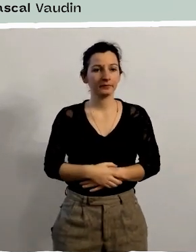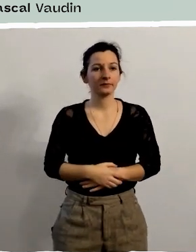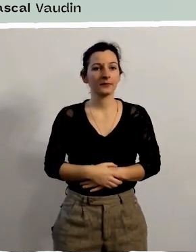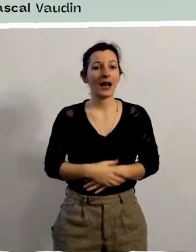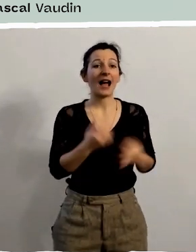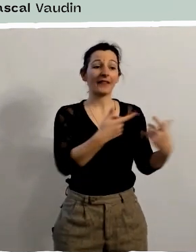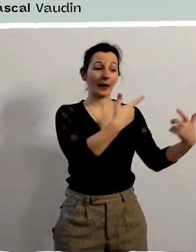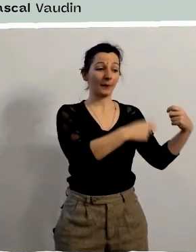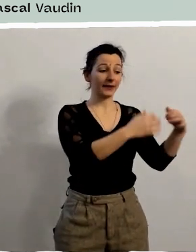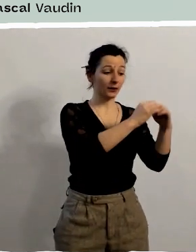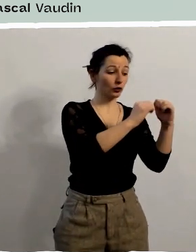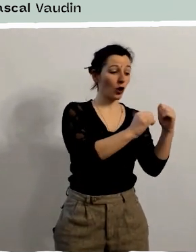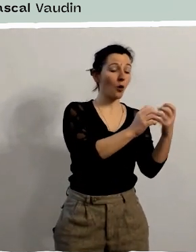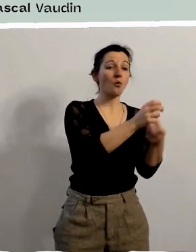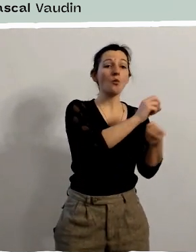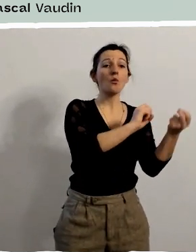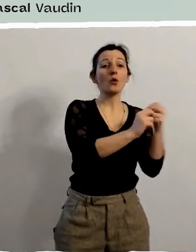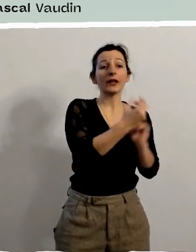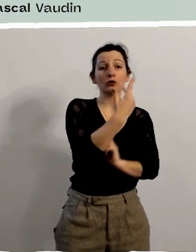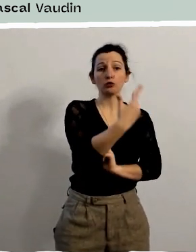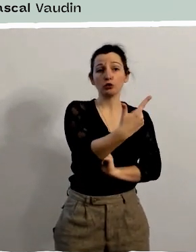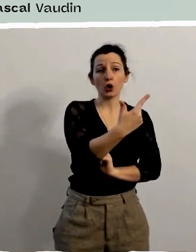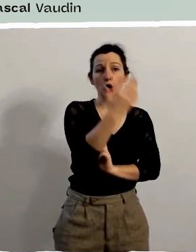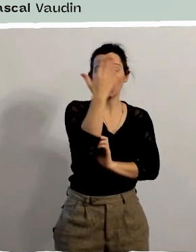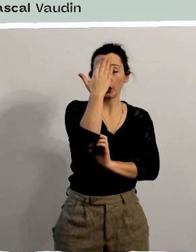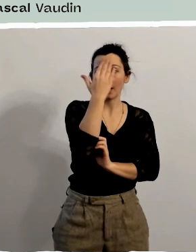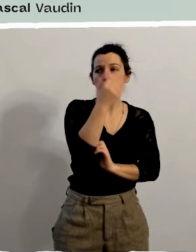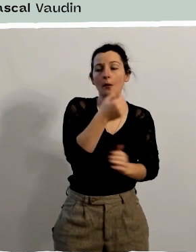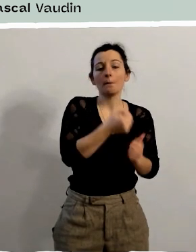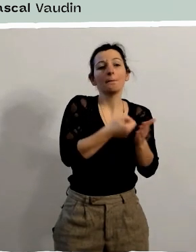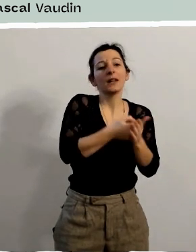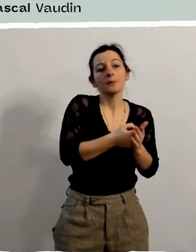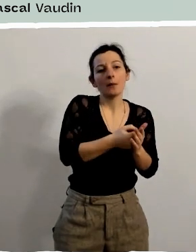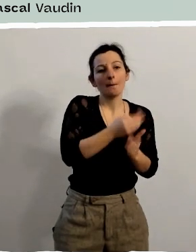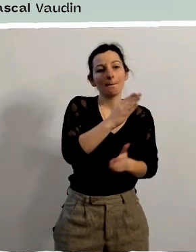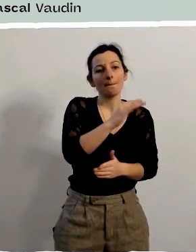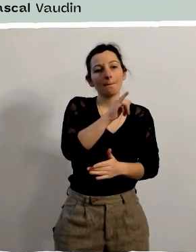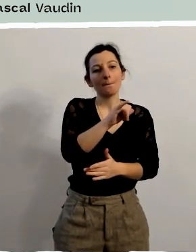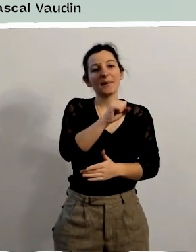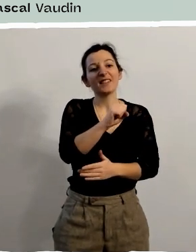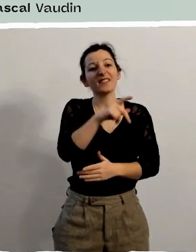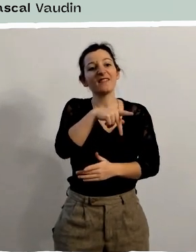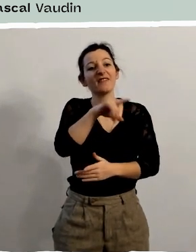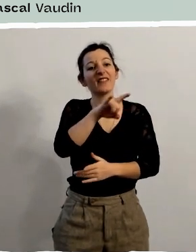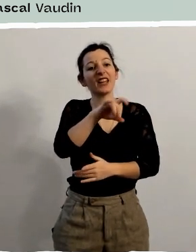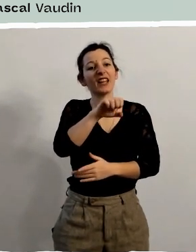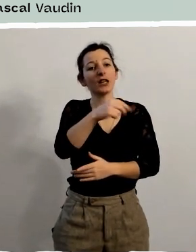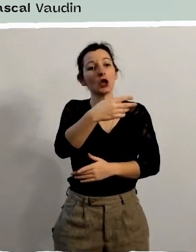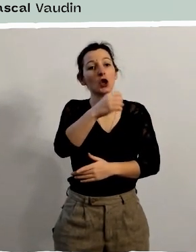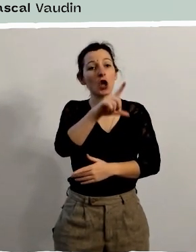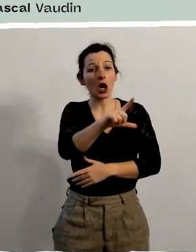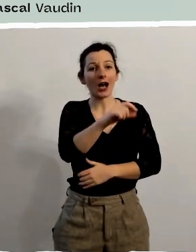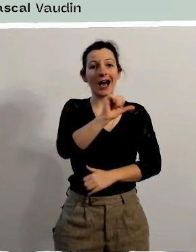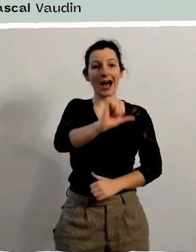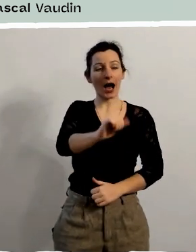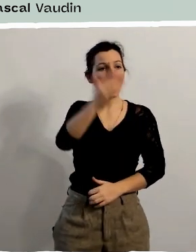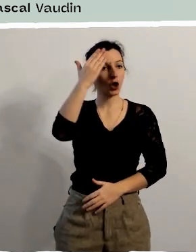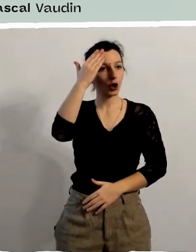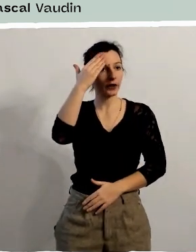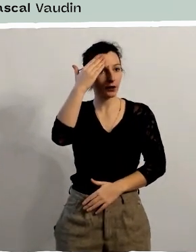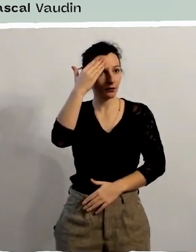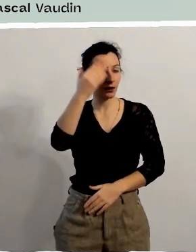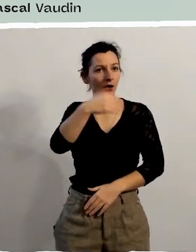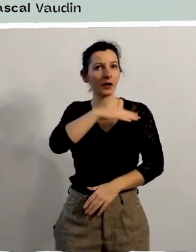vous avez 2 molécules que vous connaissez, enfin au moins une, le bisphénol ou les bisphénols, parce qu'il y en a plusieurs. Hein. Le bisphénol A, il y a quelques